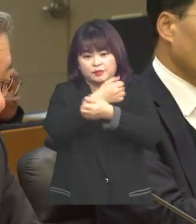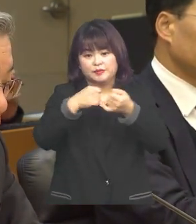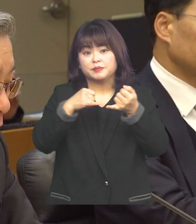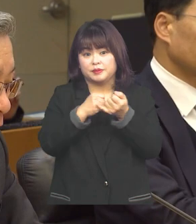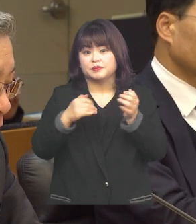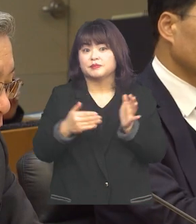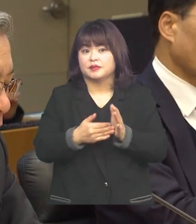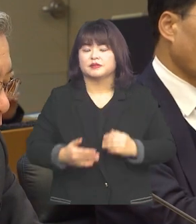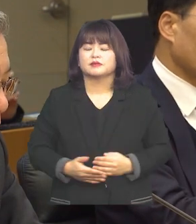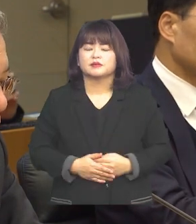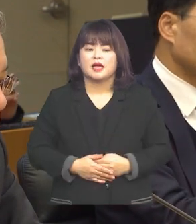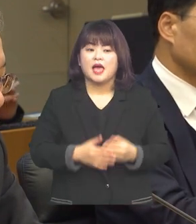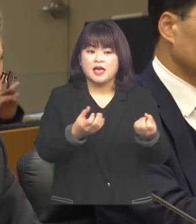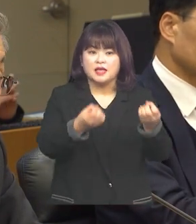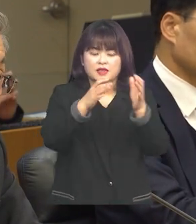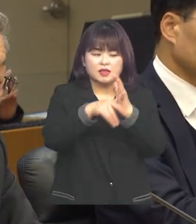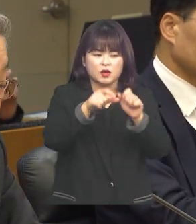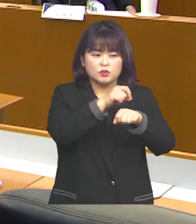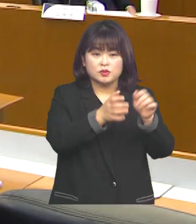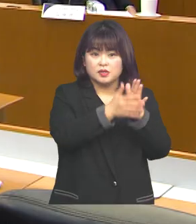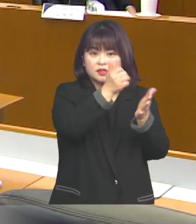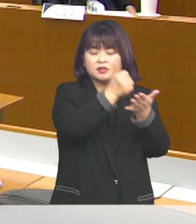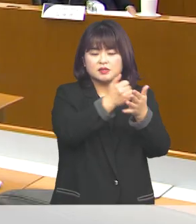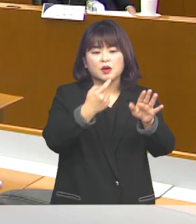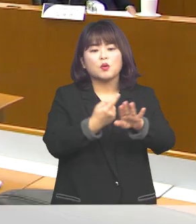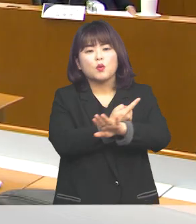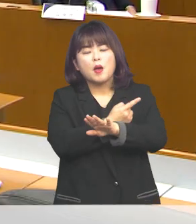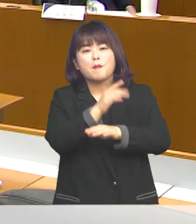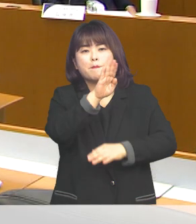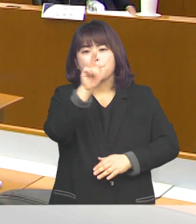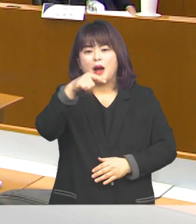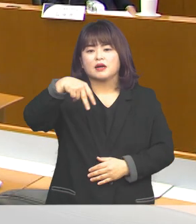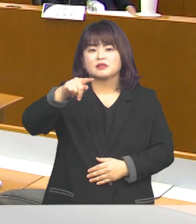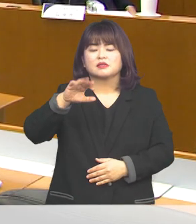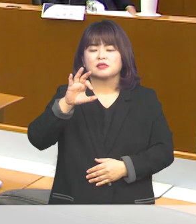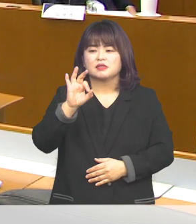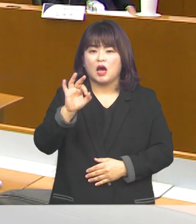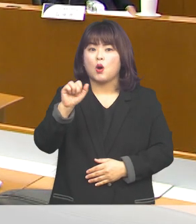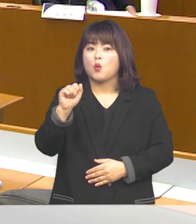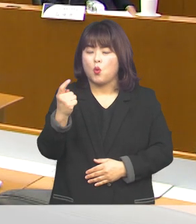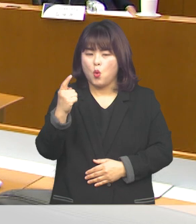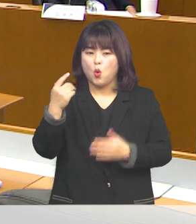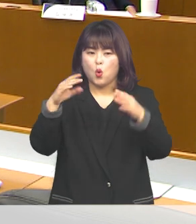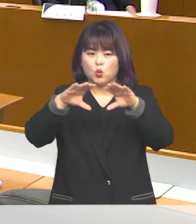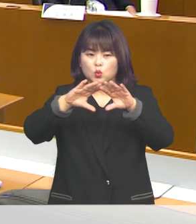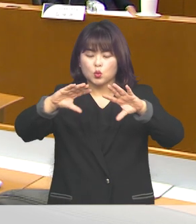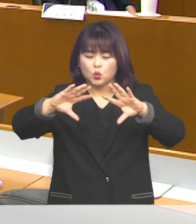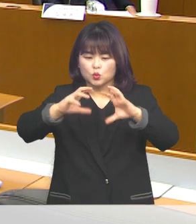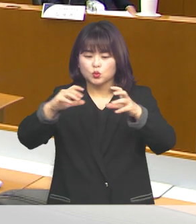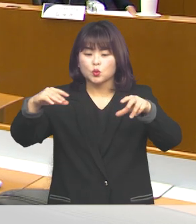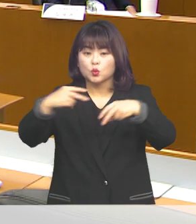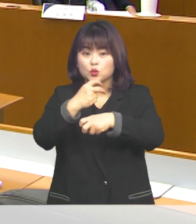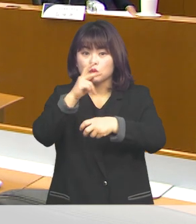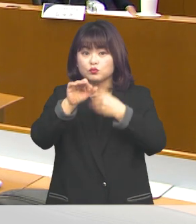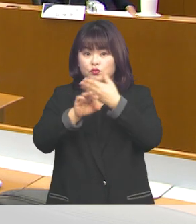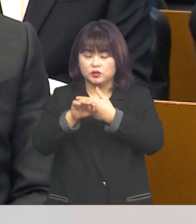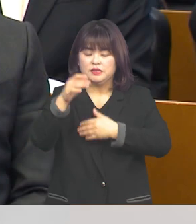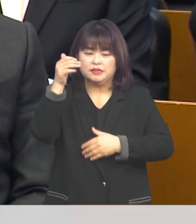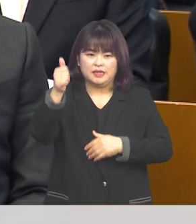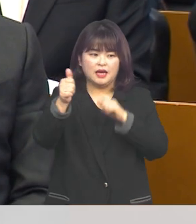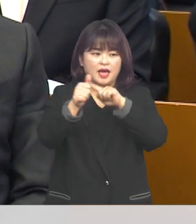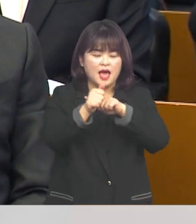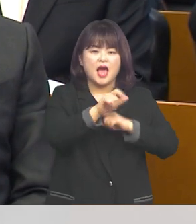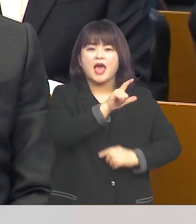실시협약이 체결됐습니다. 행사에는 이상일 용인특례시장, 박상우 국토교통부 장관, 이한준 LH 사장,